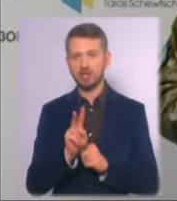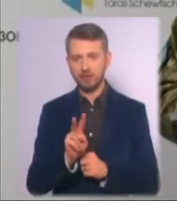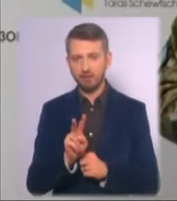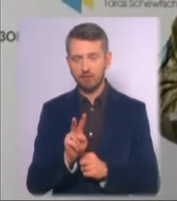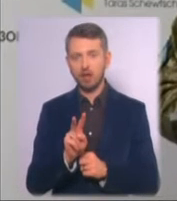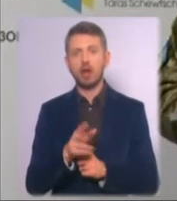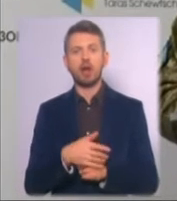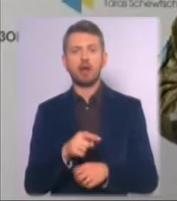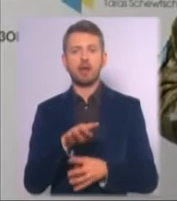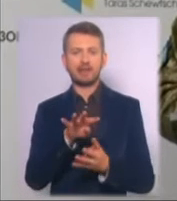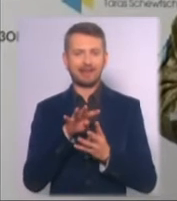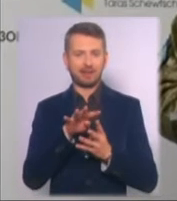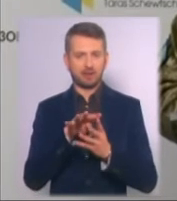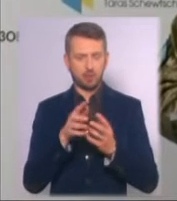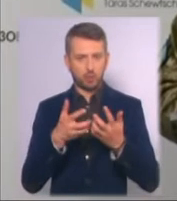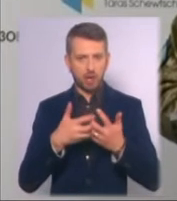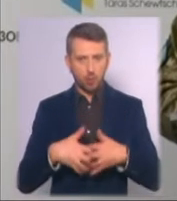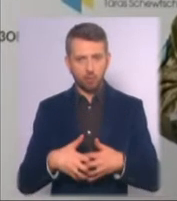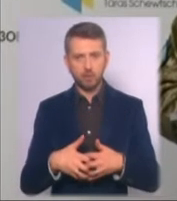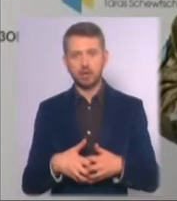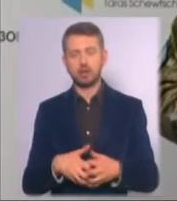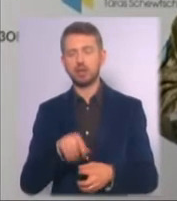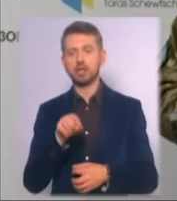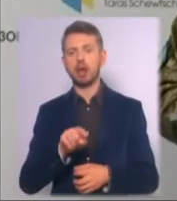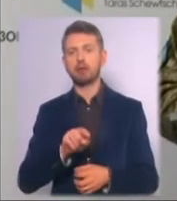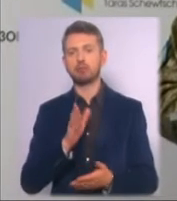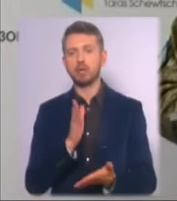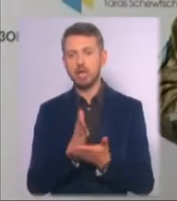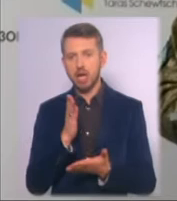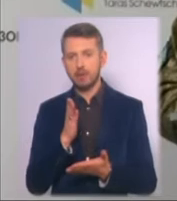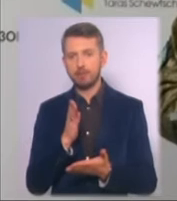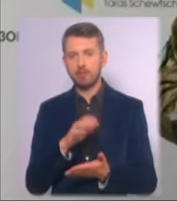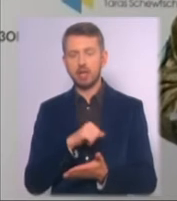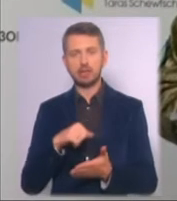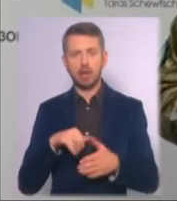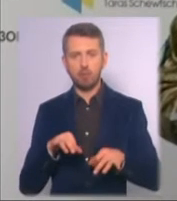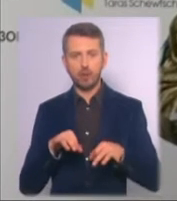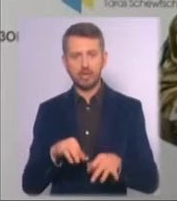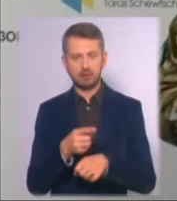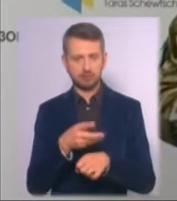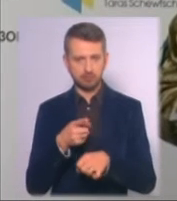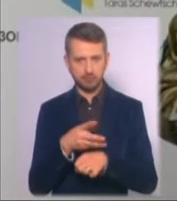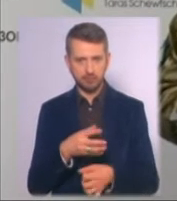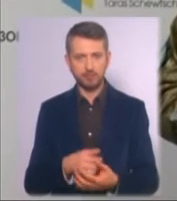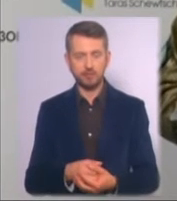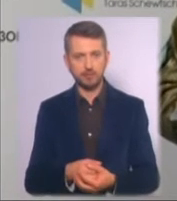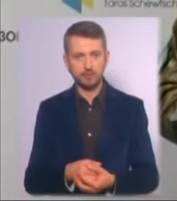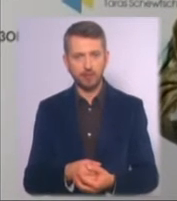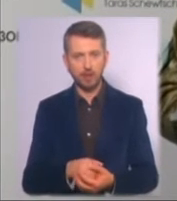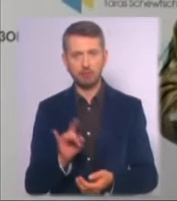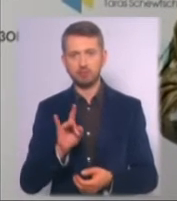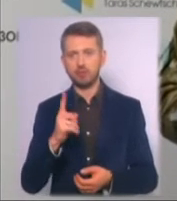зенітні установки, там є самохідні артилерійські установки